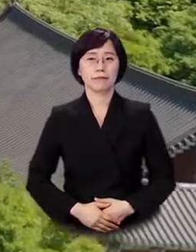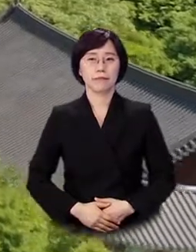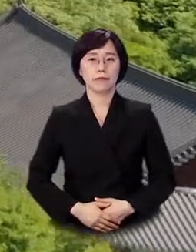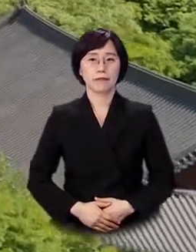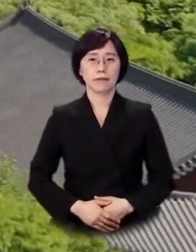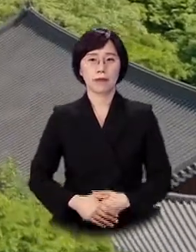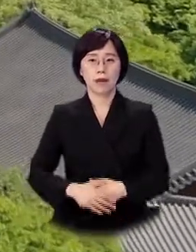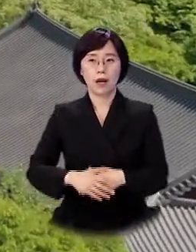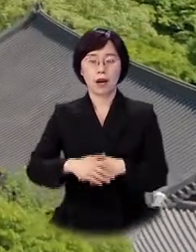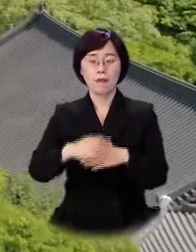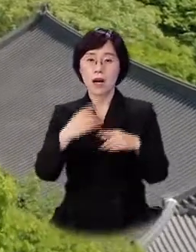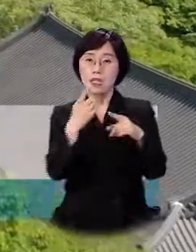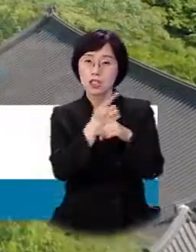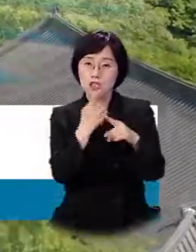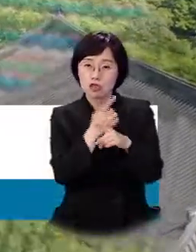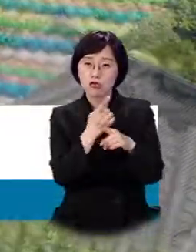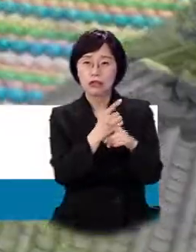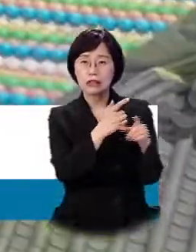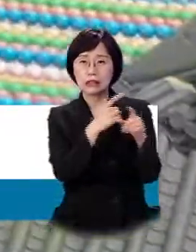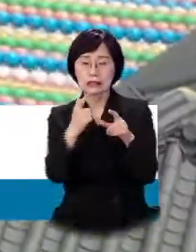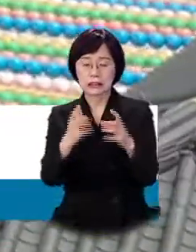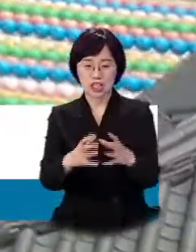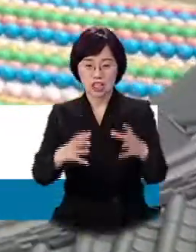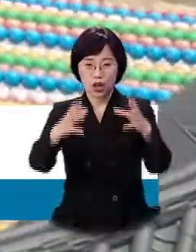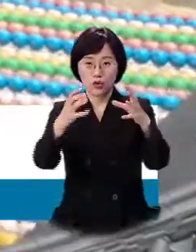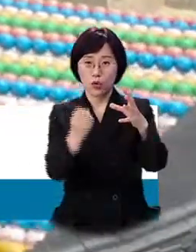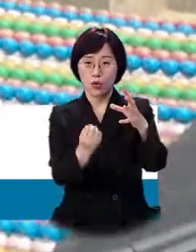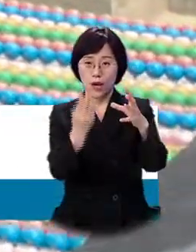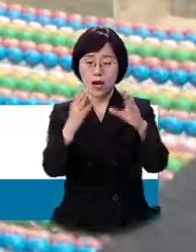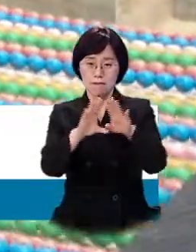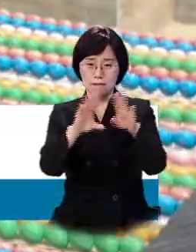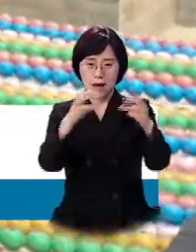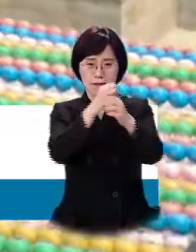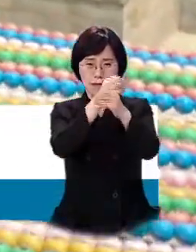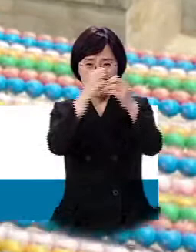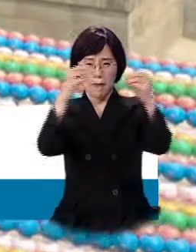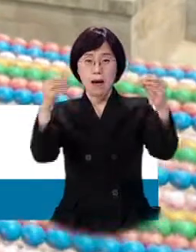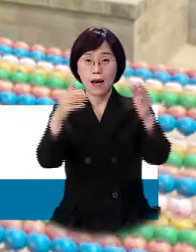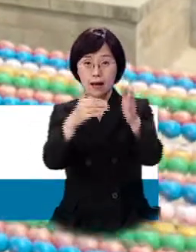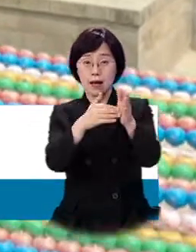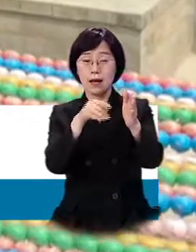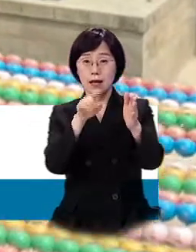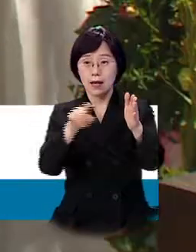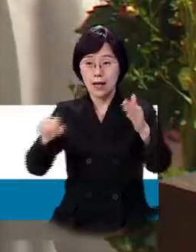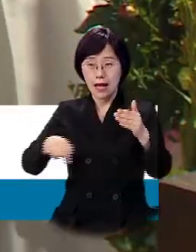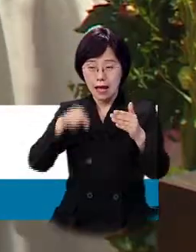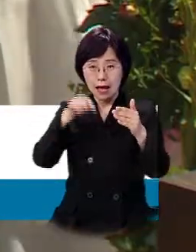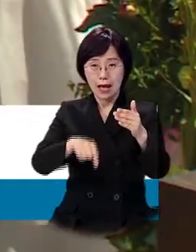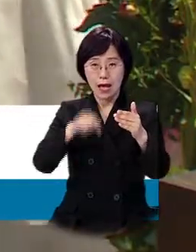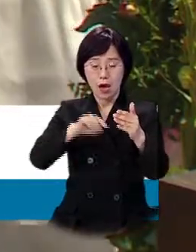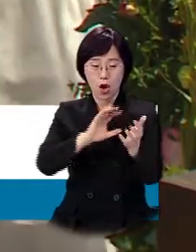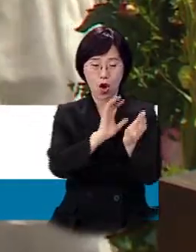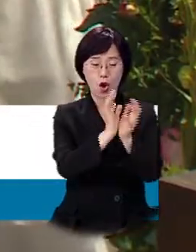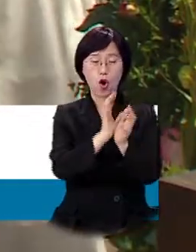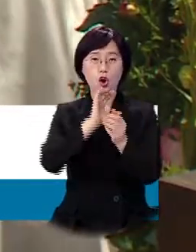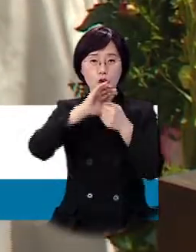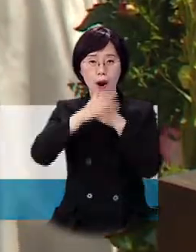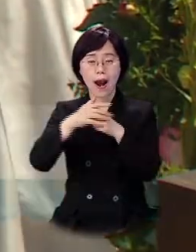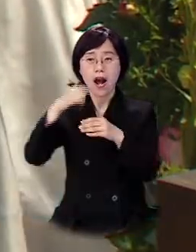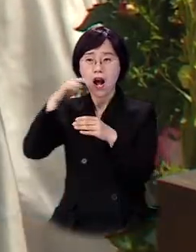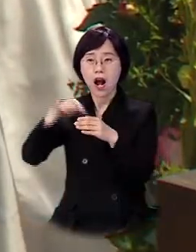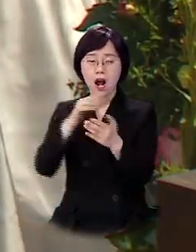희망과 치유의 연등이란 이름의 연등들이 봉축법요식장을 화려하게 수놓았습니다. 그 아래에서 꽃과 과일, 차